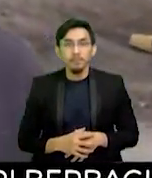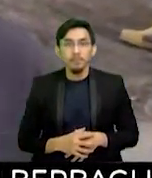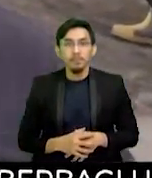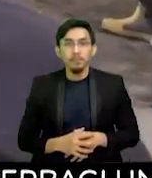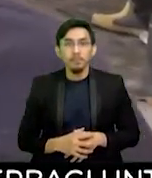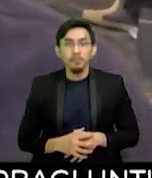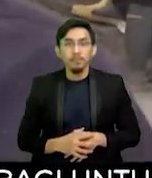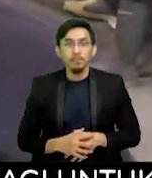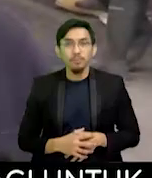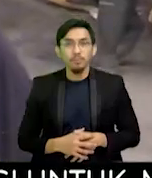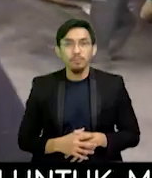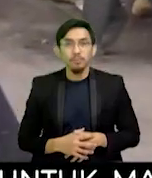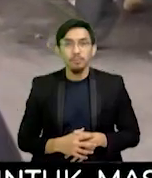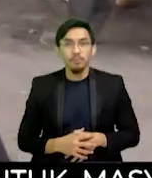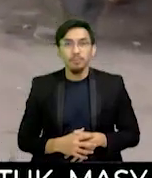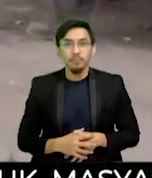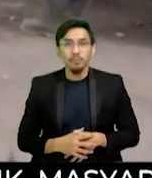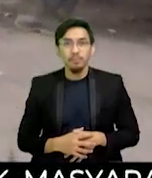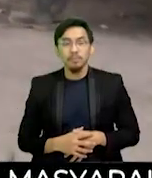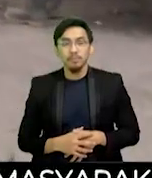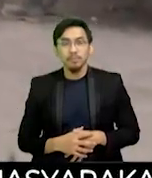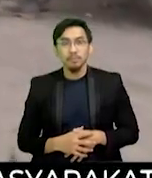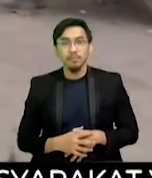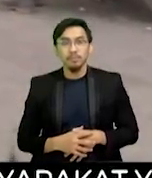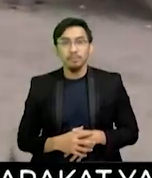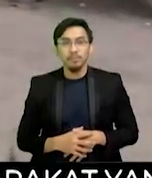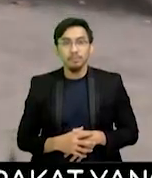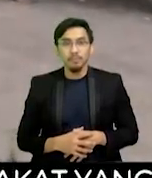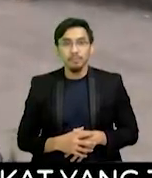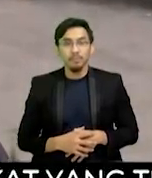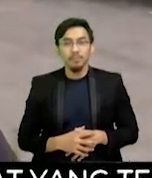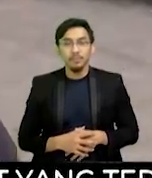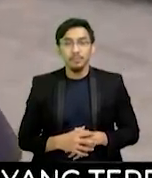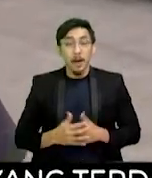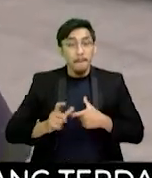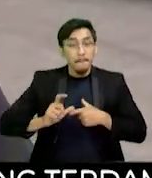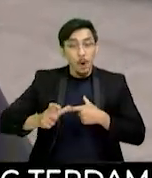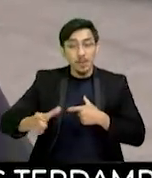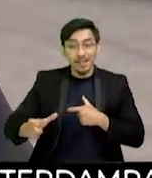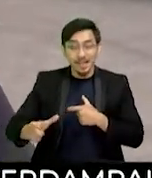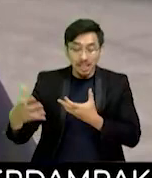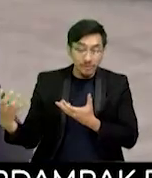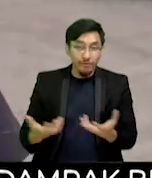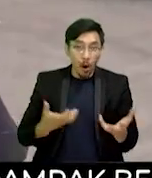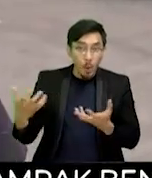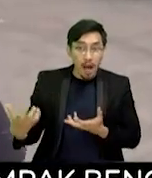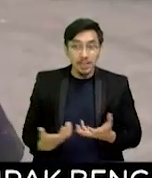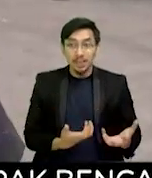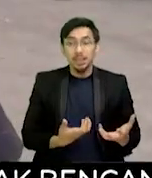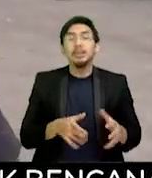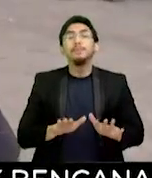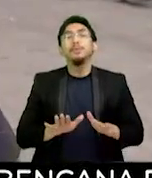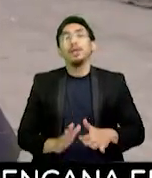awan panas Gunung Semeru seperti hari Sabtu pekan lalu. Sementara terkait dengan proses evakuasi untuk sementara dihentikan dan nanti